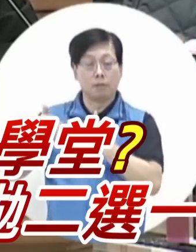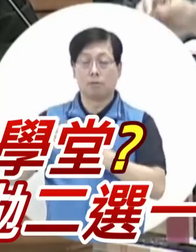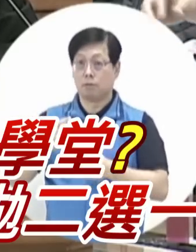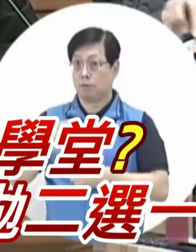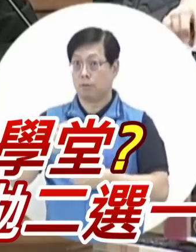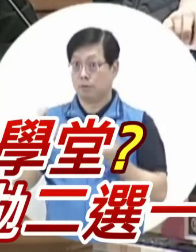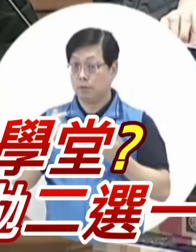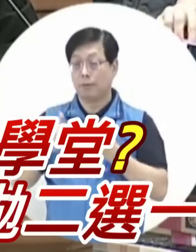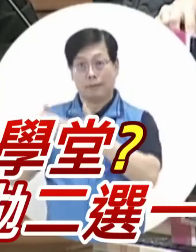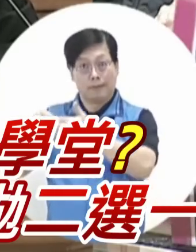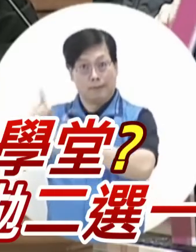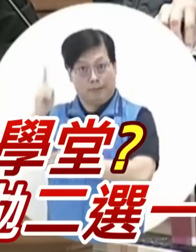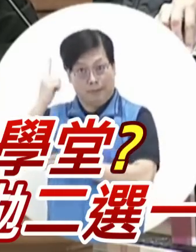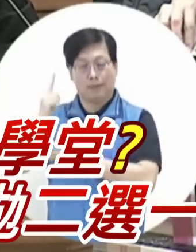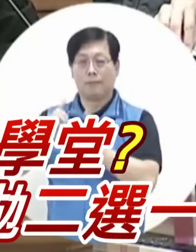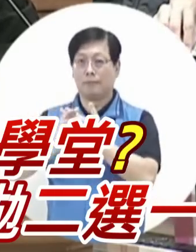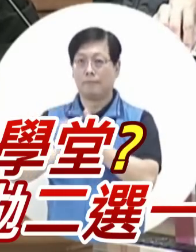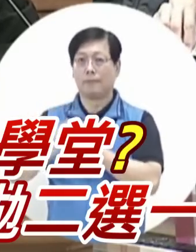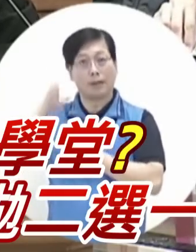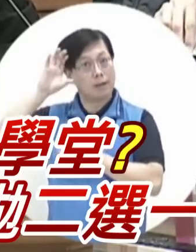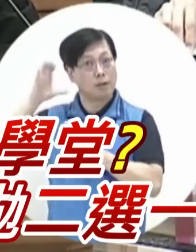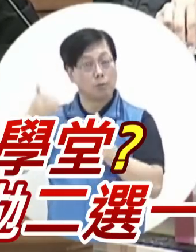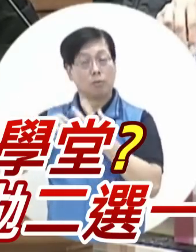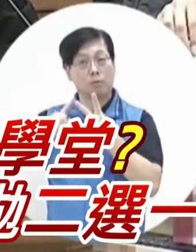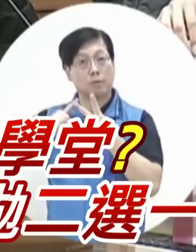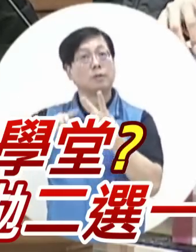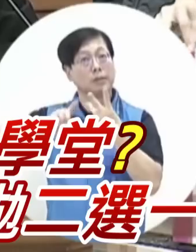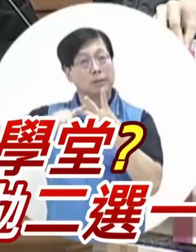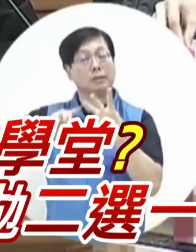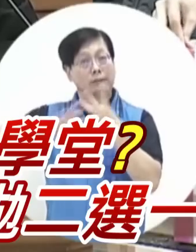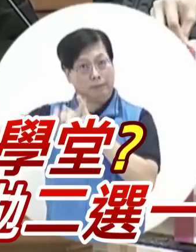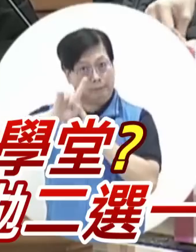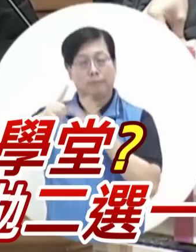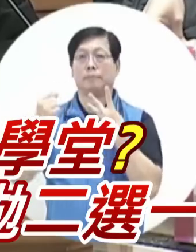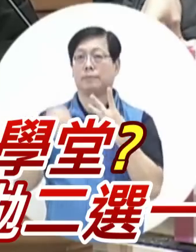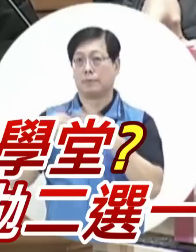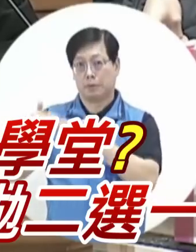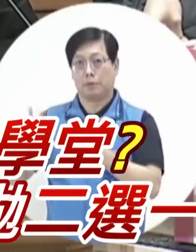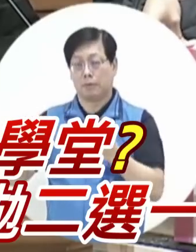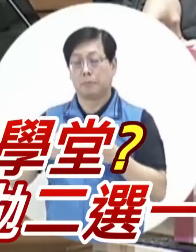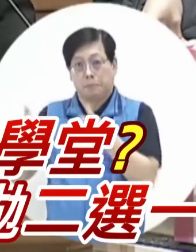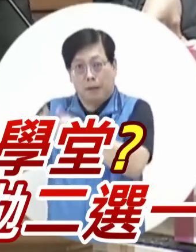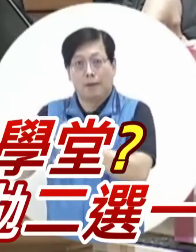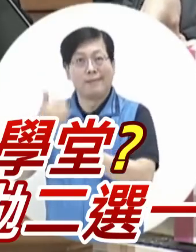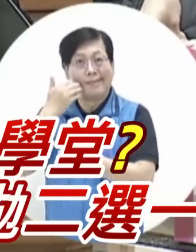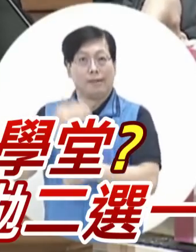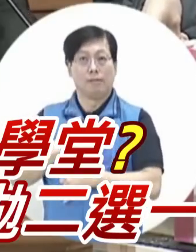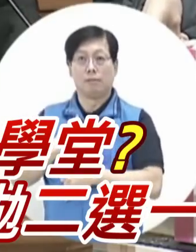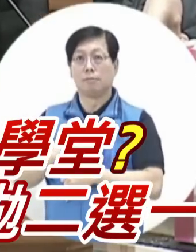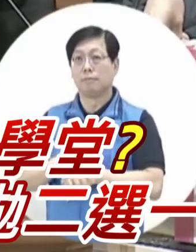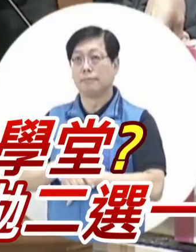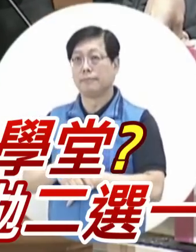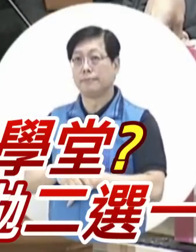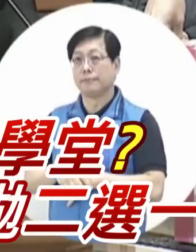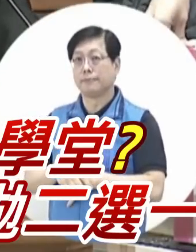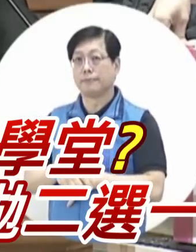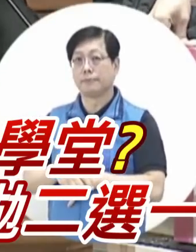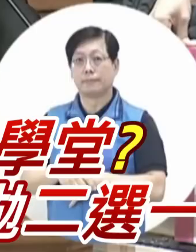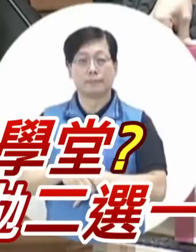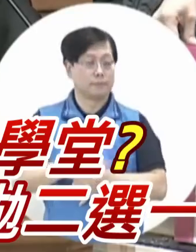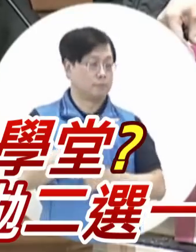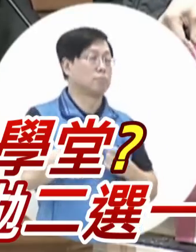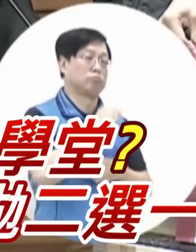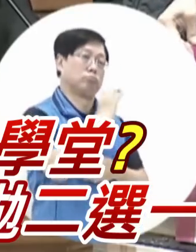除了中国之外，除了俄国之外，还有一个国家是跟中国站在一起的，是哪一国呢？ 这答案也是 C